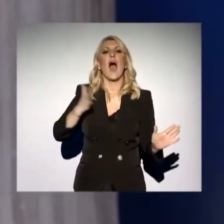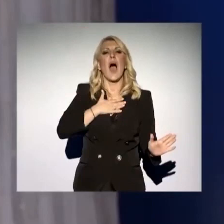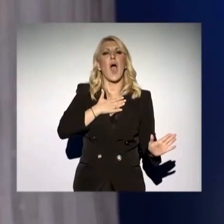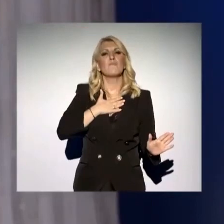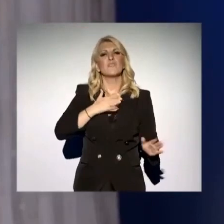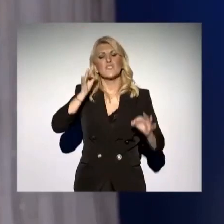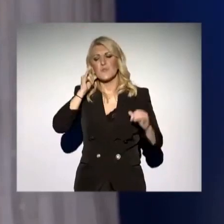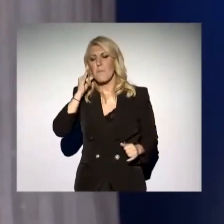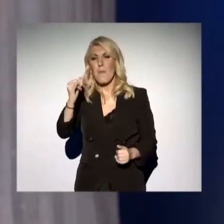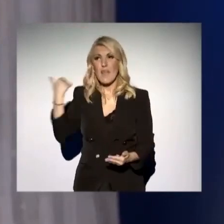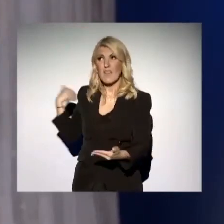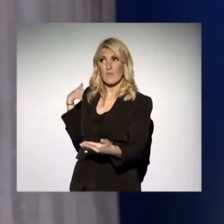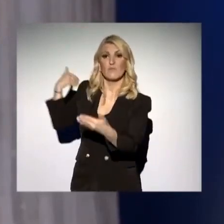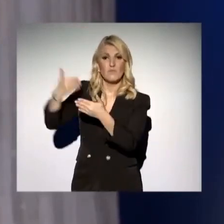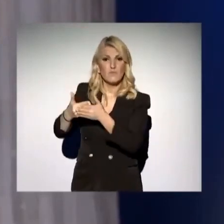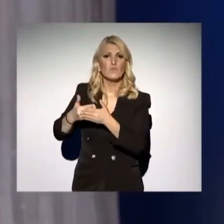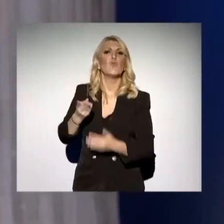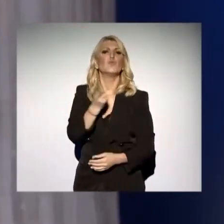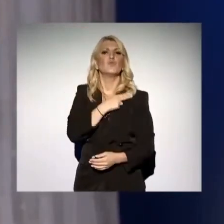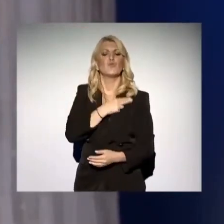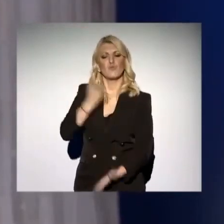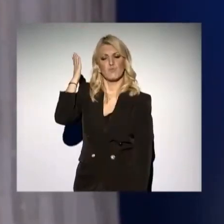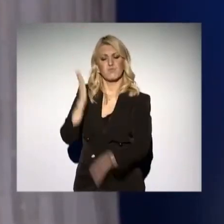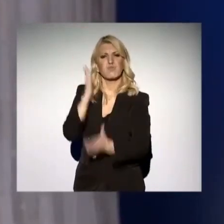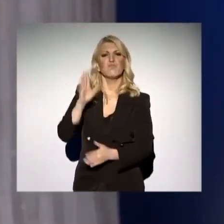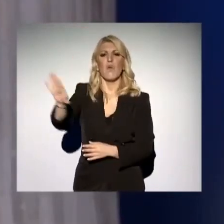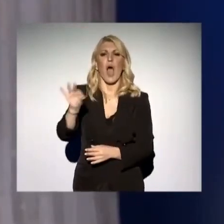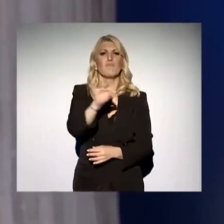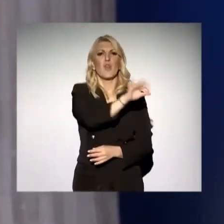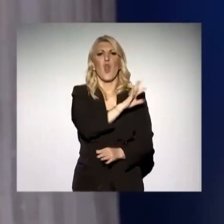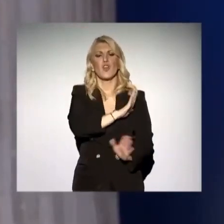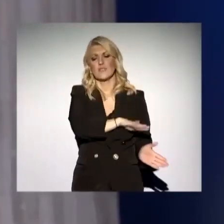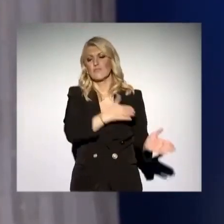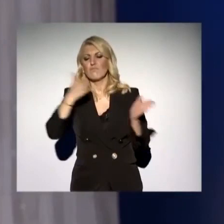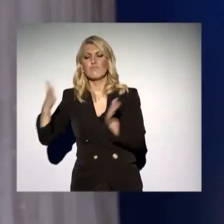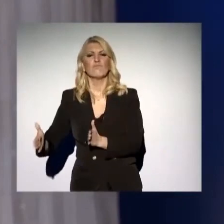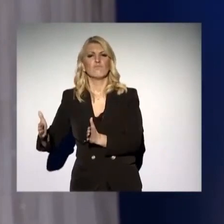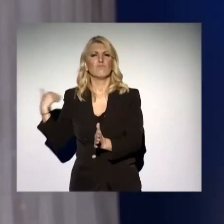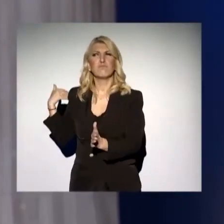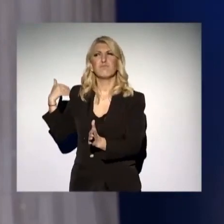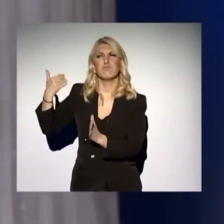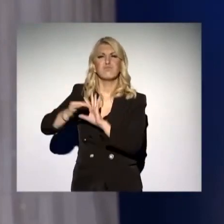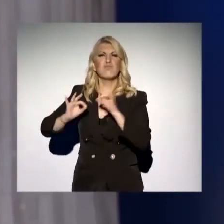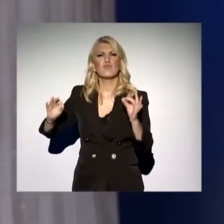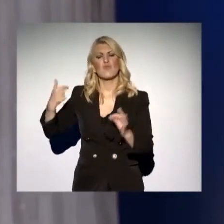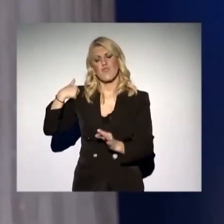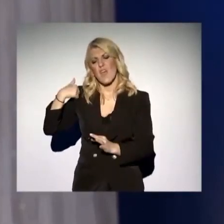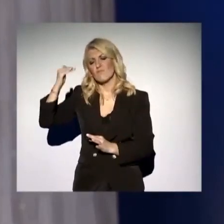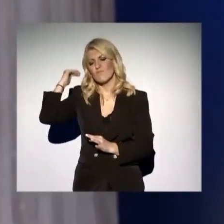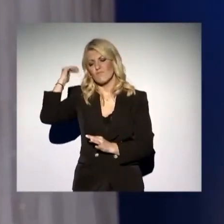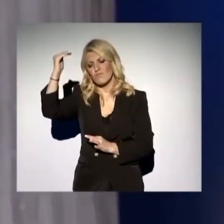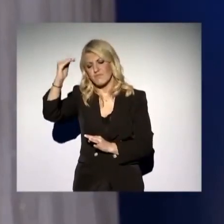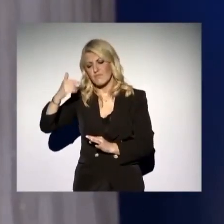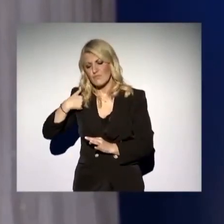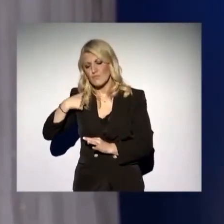Δίπλα στον ευρωπαϊκό προσανατολισμό που επίσης βρίσκεται στο DNA της παράταξης. Θέλω να θυμίσω ότι είναι μια επιλογή